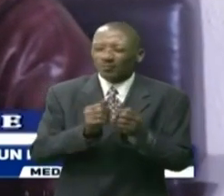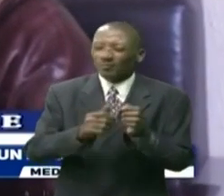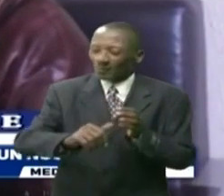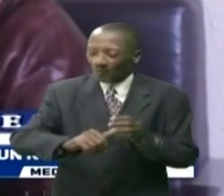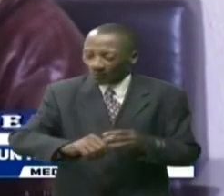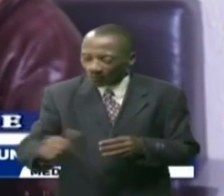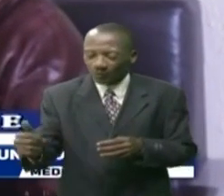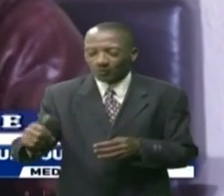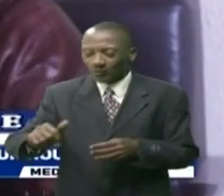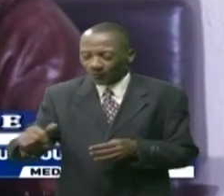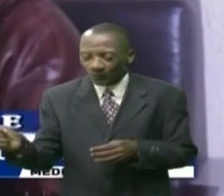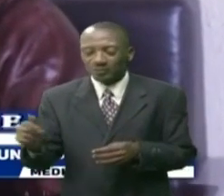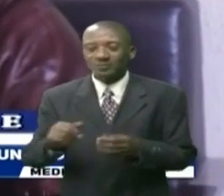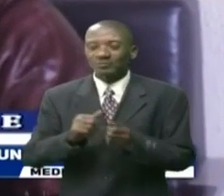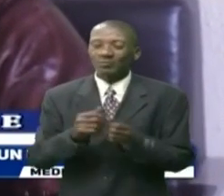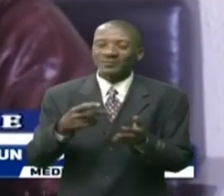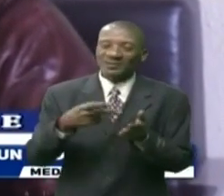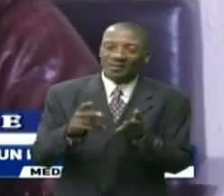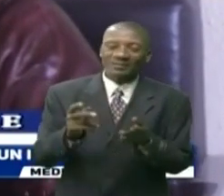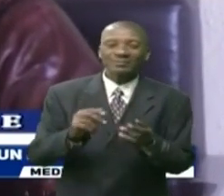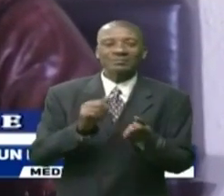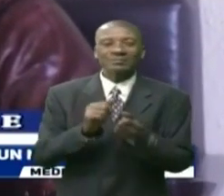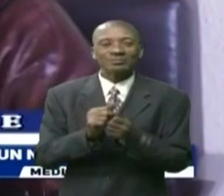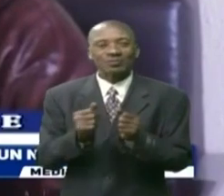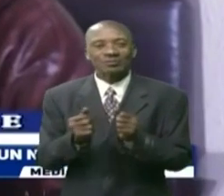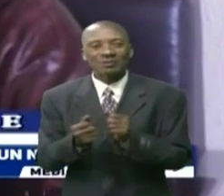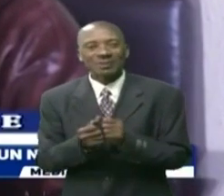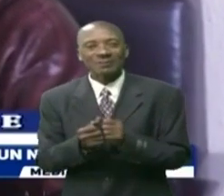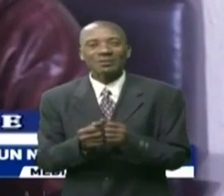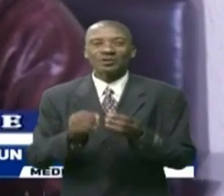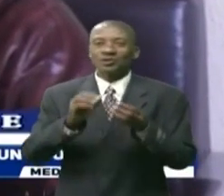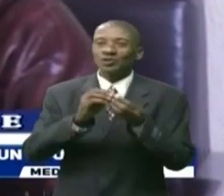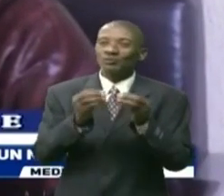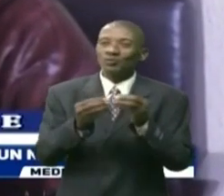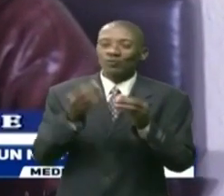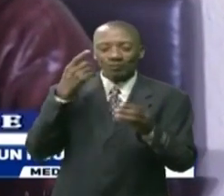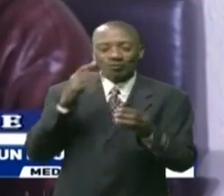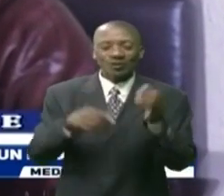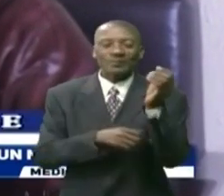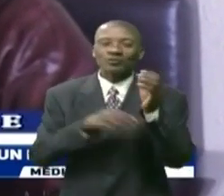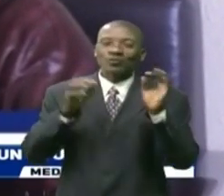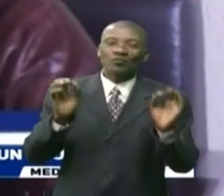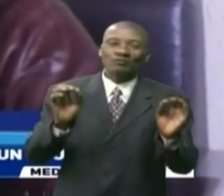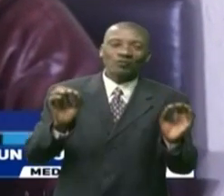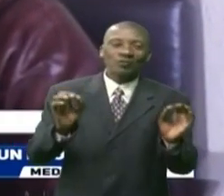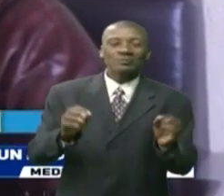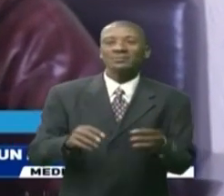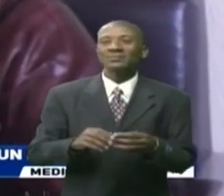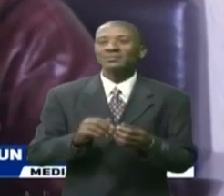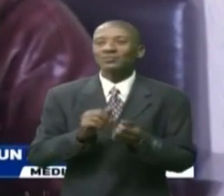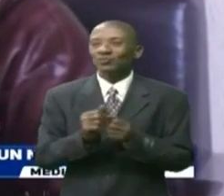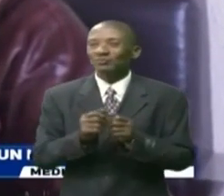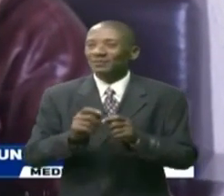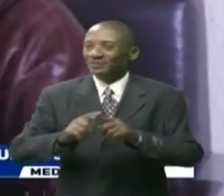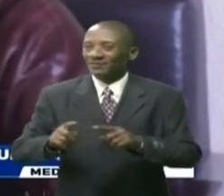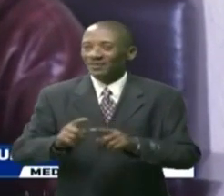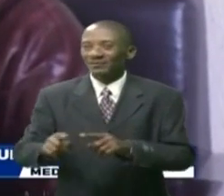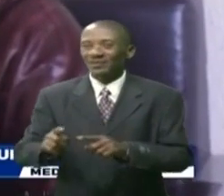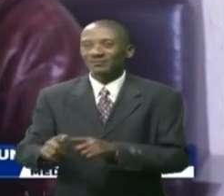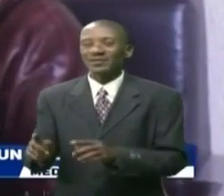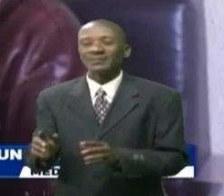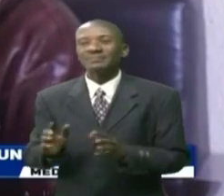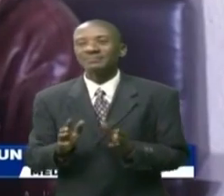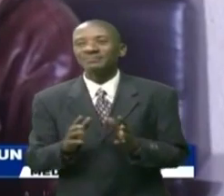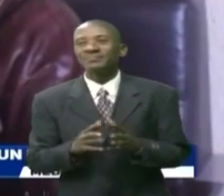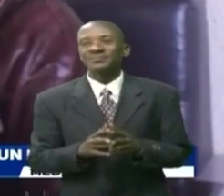locaux où l'on pourrait installer l'émetteur et permettre à la station de véritablement fonctionner. Je crois